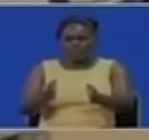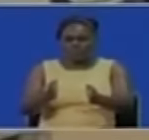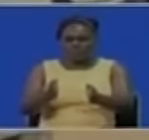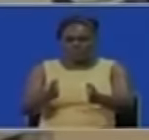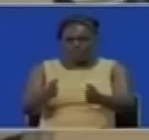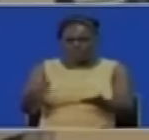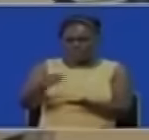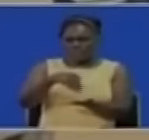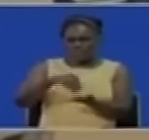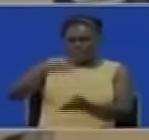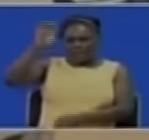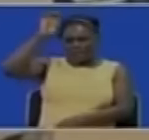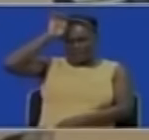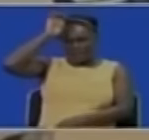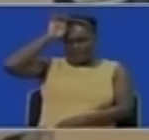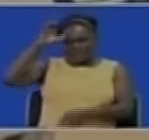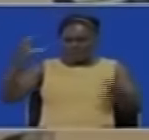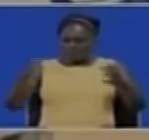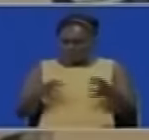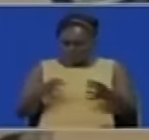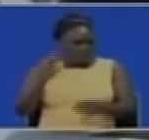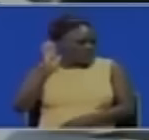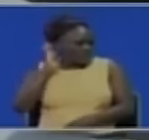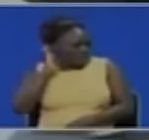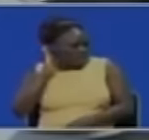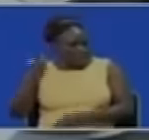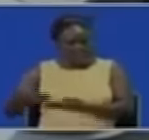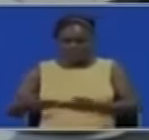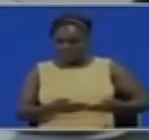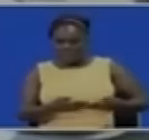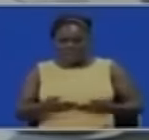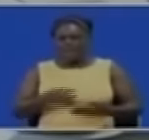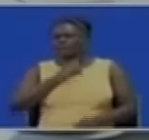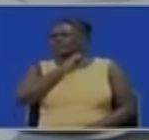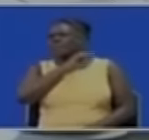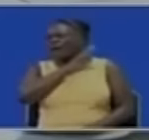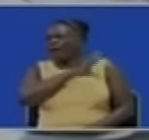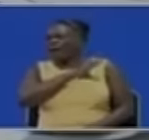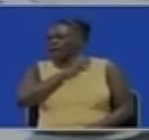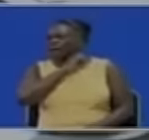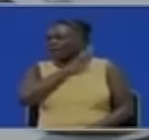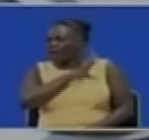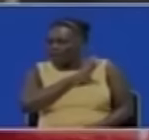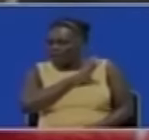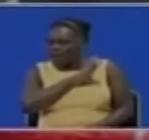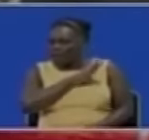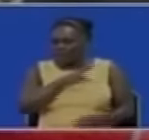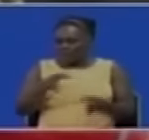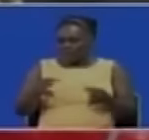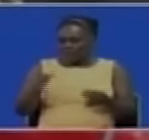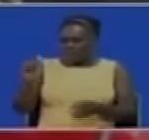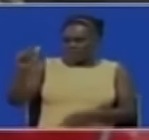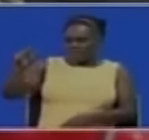Center huko Eldoret. Wakazi waligundua kuna mtoto kwenye gari hilo baada ya kusikia sauti yake akilia. Maafisa wa